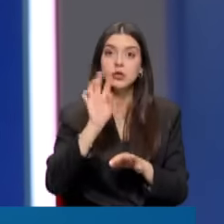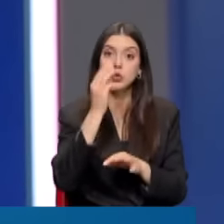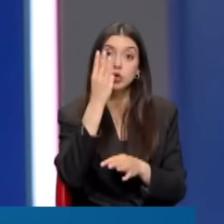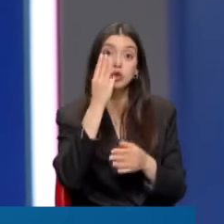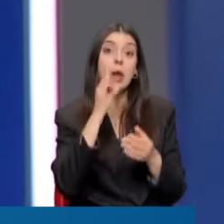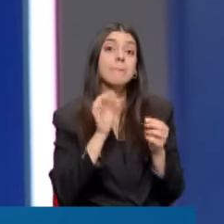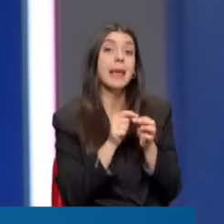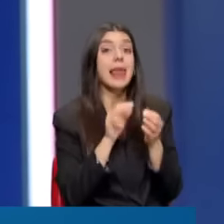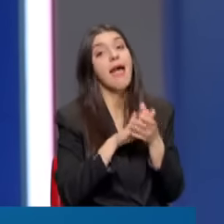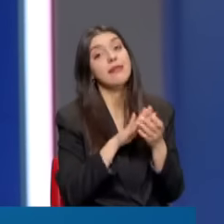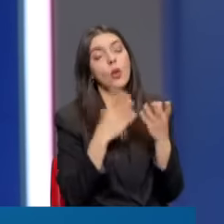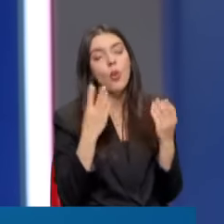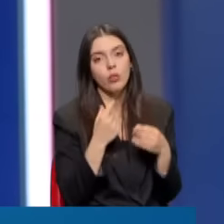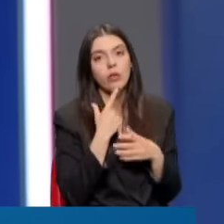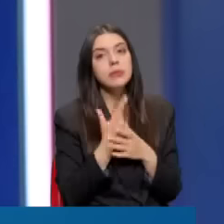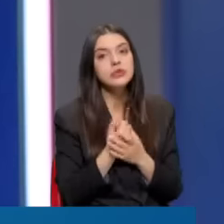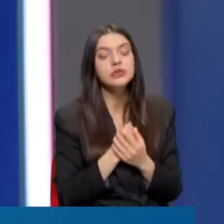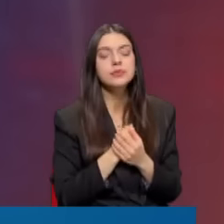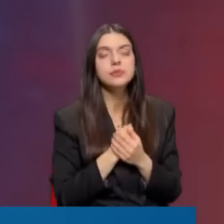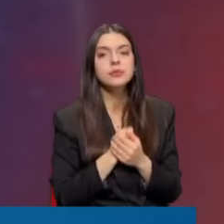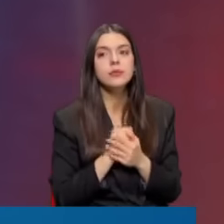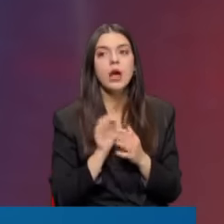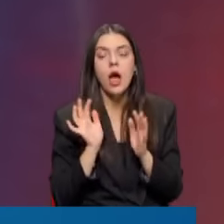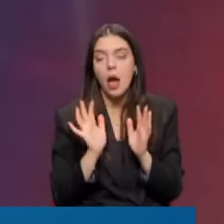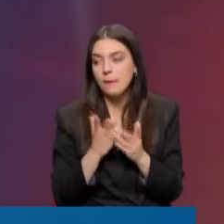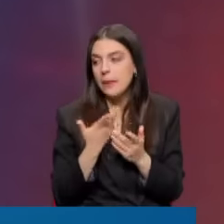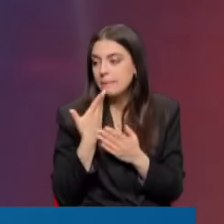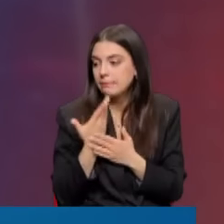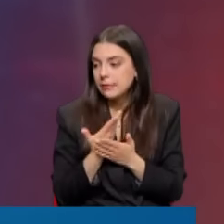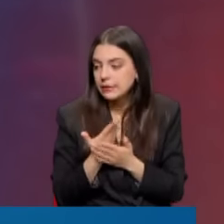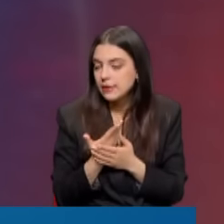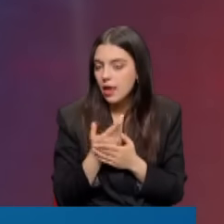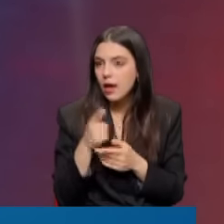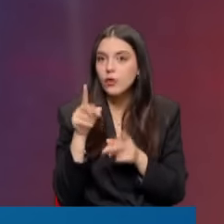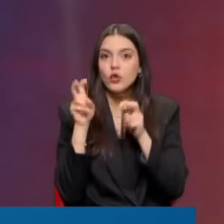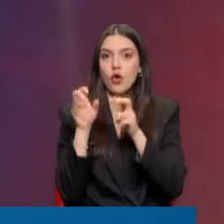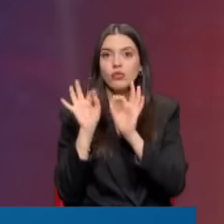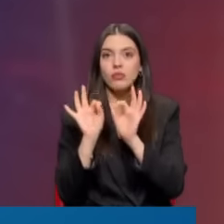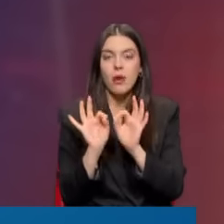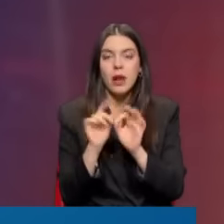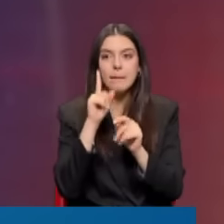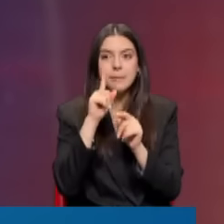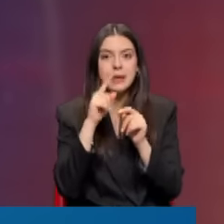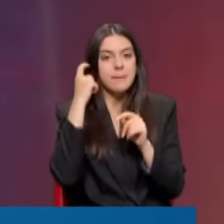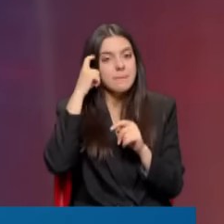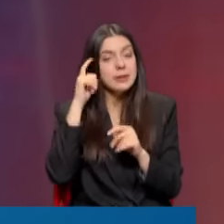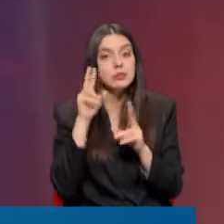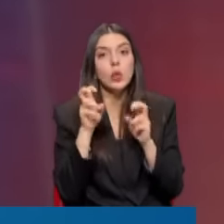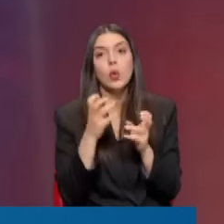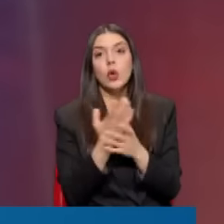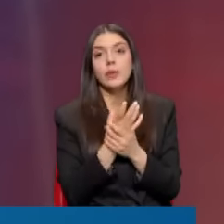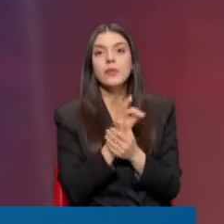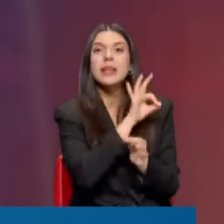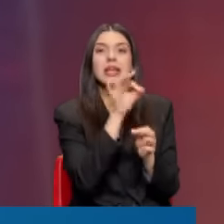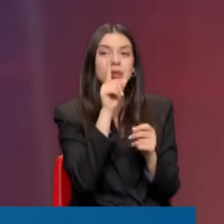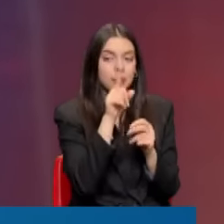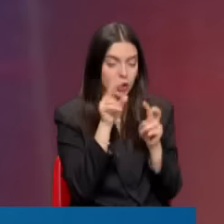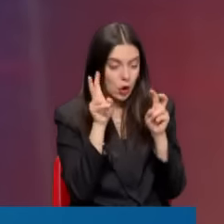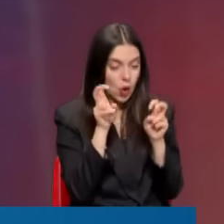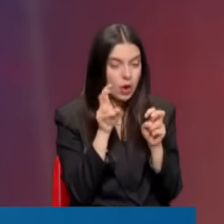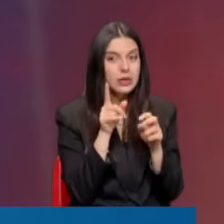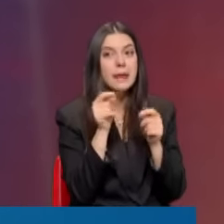oluyor yani falan gibi Eee ama mesele daha böyle bilimsel bir mesele aslında hiçbir meseleye bilimsel